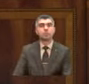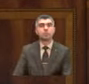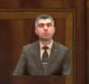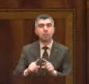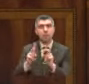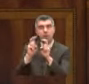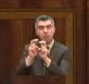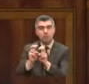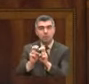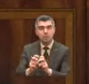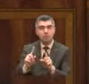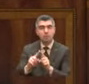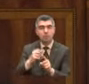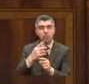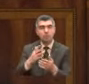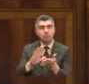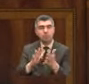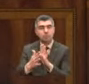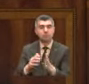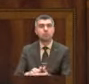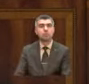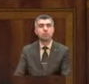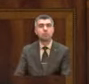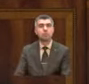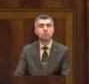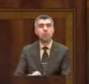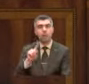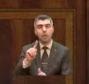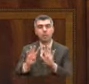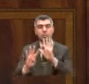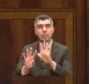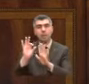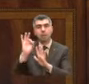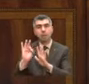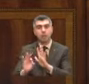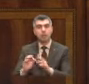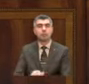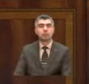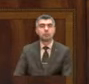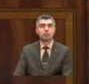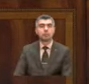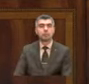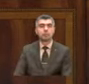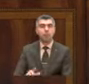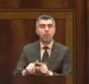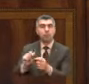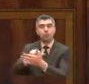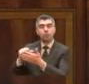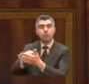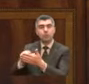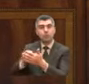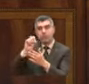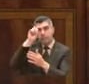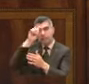تقليص التعبئة الطاقية التي تصل نسبتها حالياً إلى قرابة 91%، بالإضافة إلى إسهام الطاقات المتجددة في